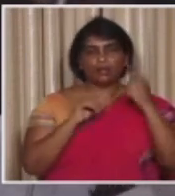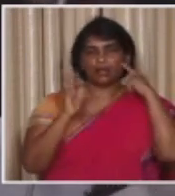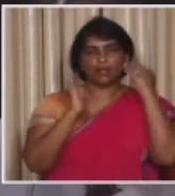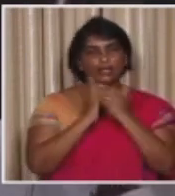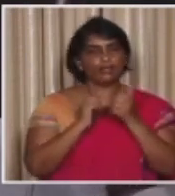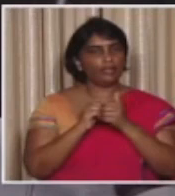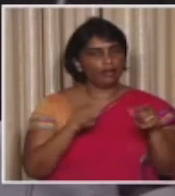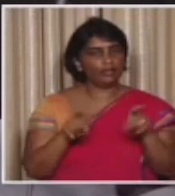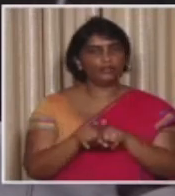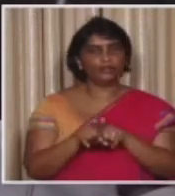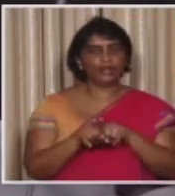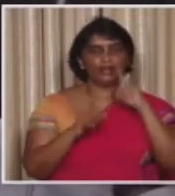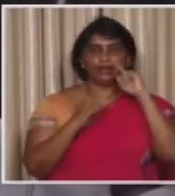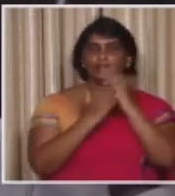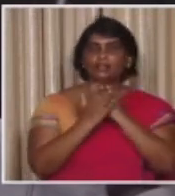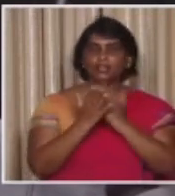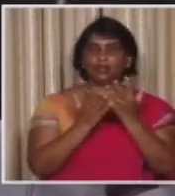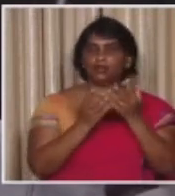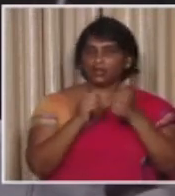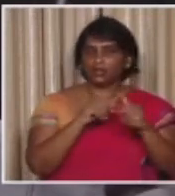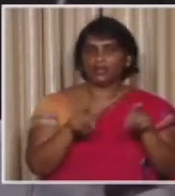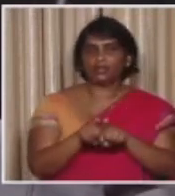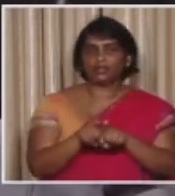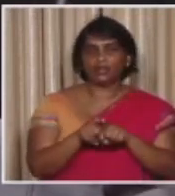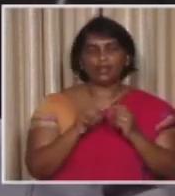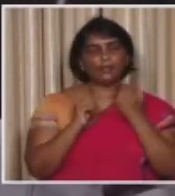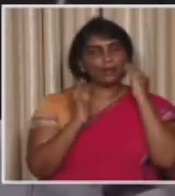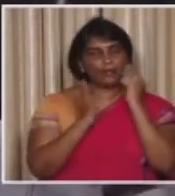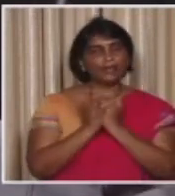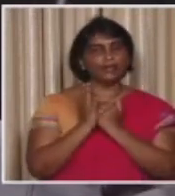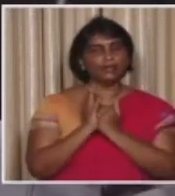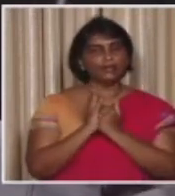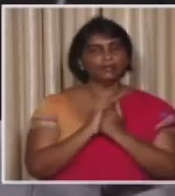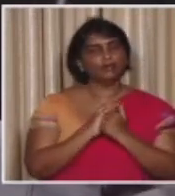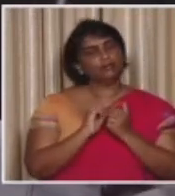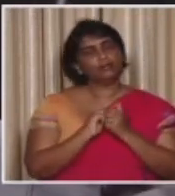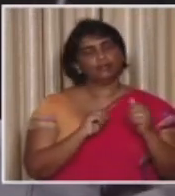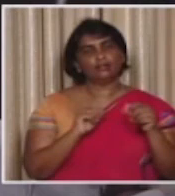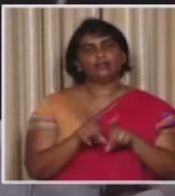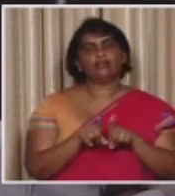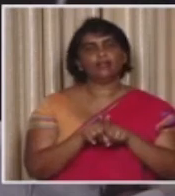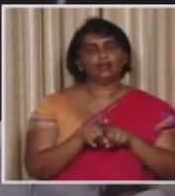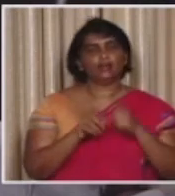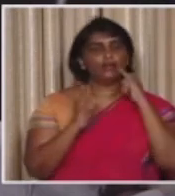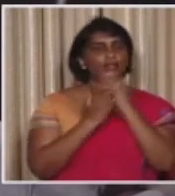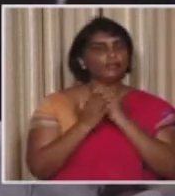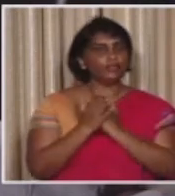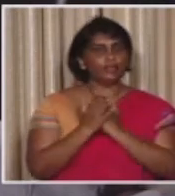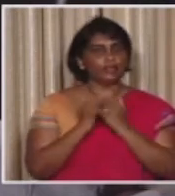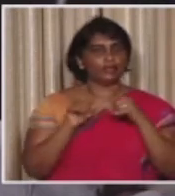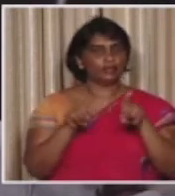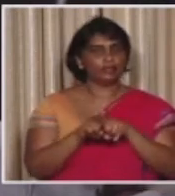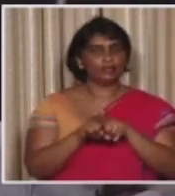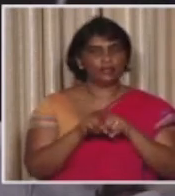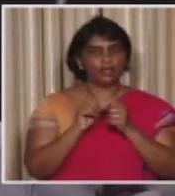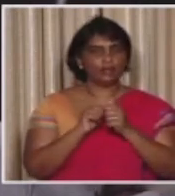විගණනය කරලා වැරදි කියලා ඔප්පු වෙලා තිබුණා. හැබැයි එතුමාම එක්කහුවෙලා අල්ලස් දූෂණ කොමිසමට ලියුමක් ගෙන්නගෙන තියෙනවා එතුමාට විරුද්ධව